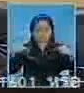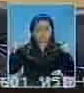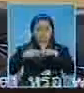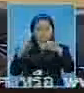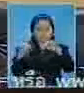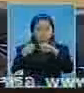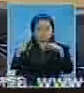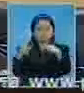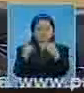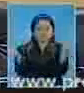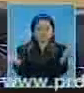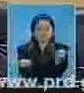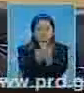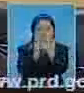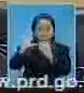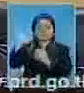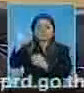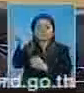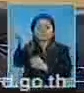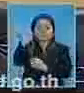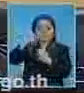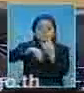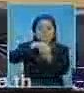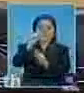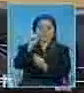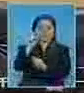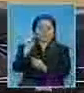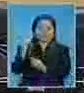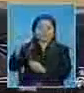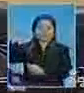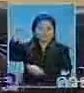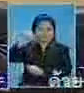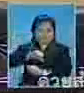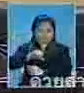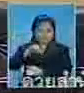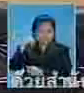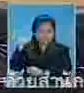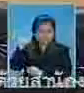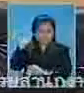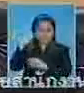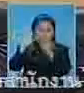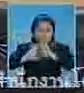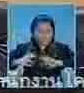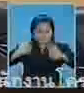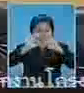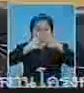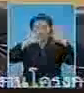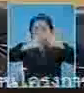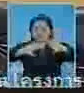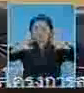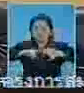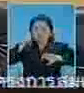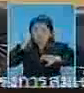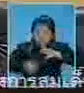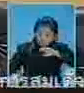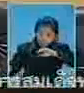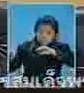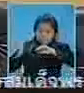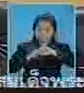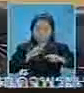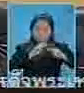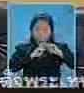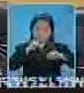างเศรษฐกิจนะครับเป็นวิกฤตระดับโลกซึ่งมีความจำเป็นอย่างยิ่งที่รัฐบาลจะต้องเพิ่มบทบาทของตนเ